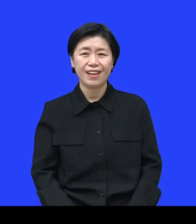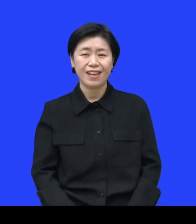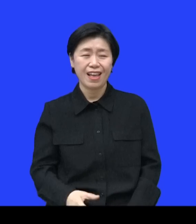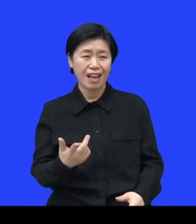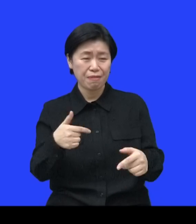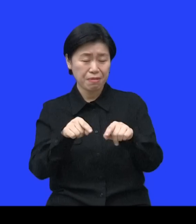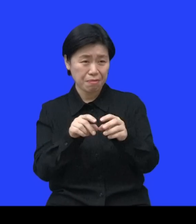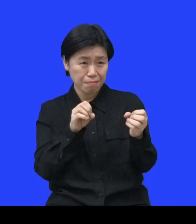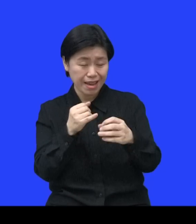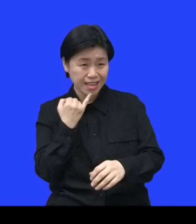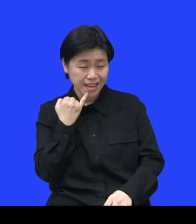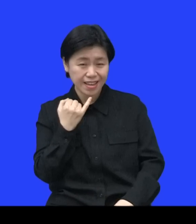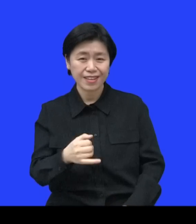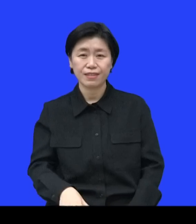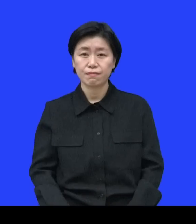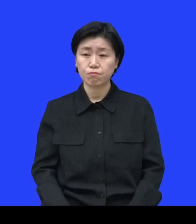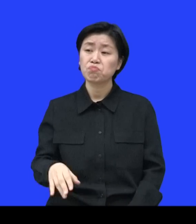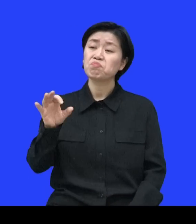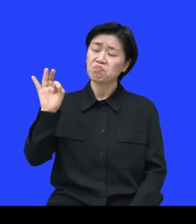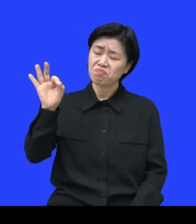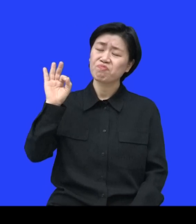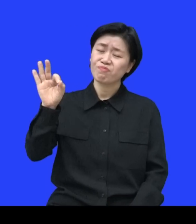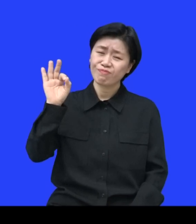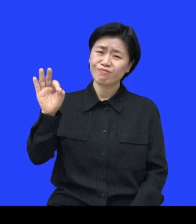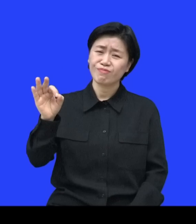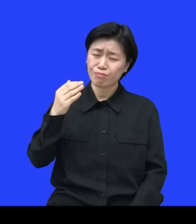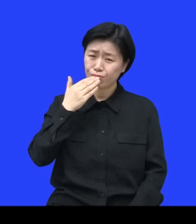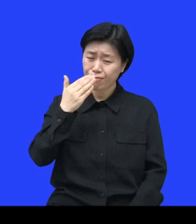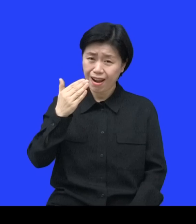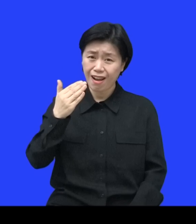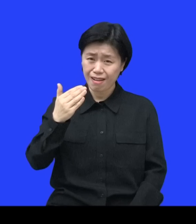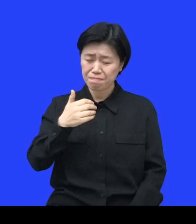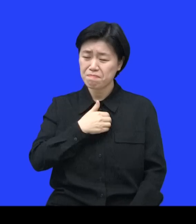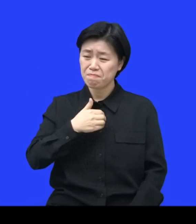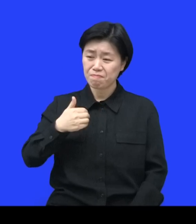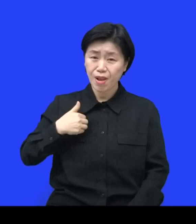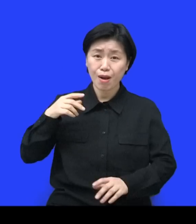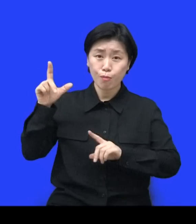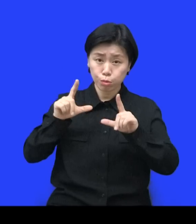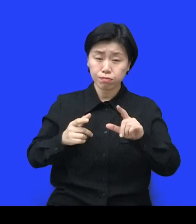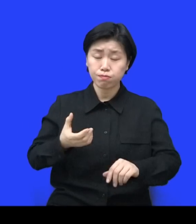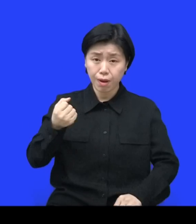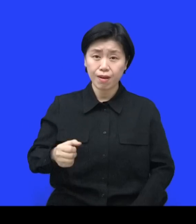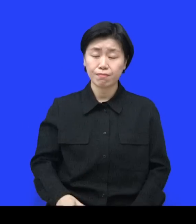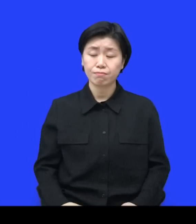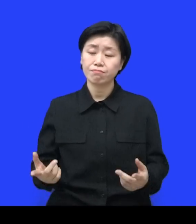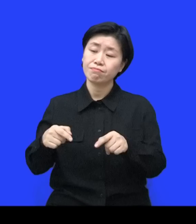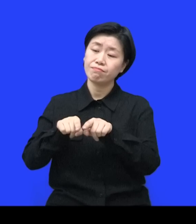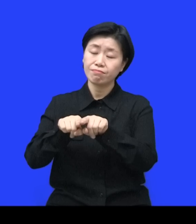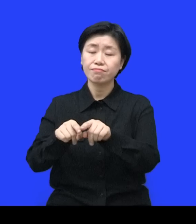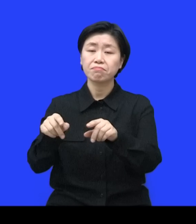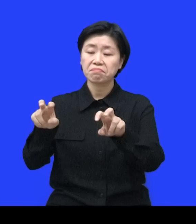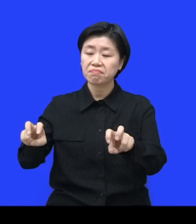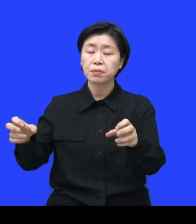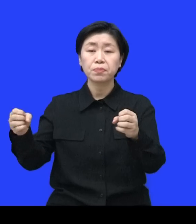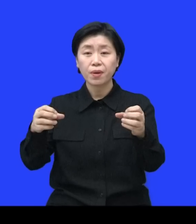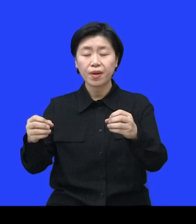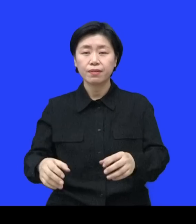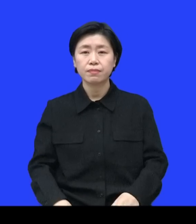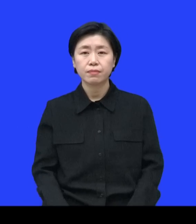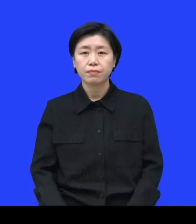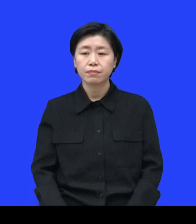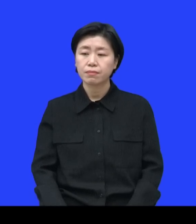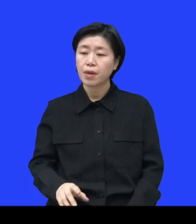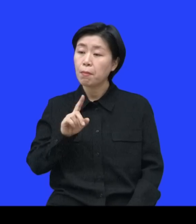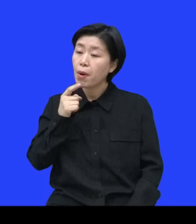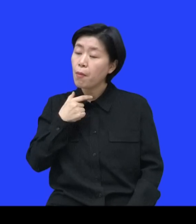한잔 하시죠. 이게 딱 했어요. 얼마든지 하자고 되게 자신만만하게 카페로 가시더라고요. 그래가지고 제가 무슨 말 하고